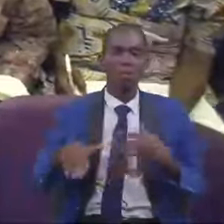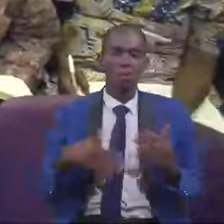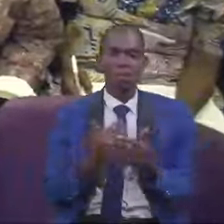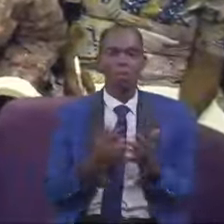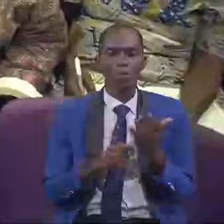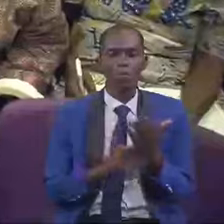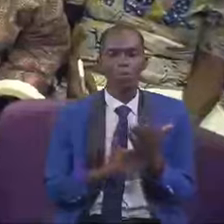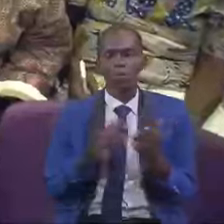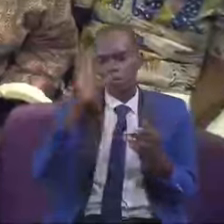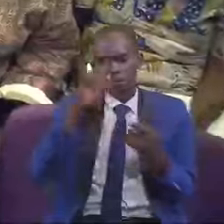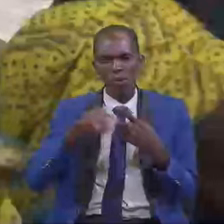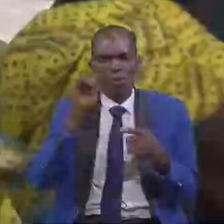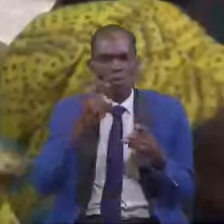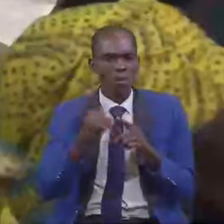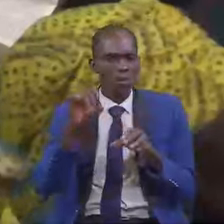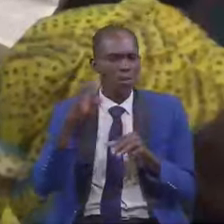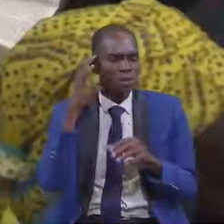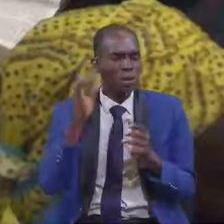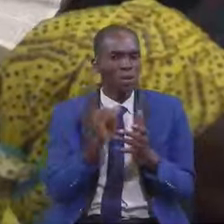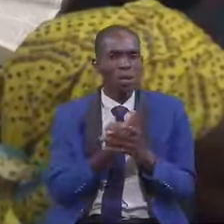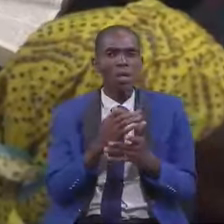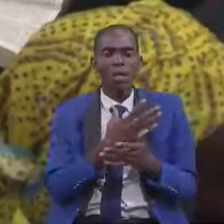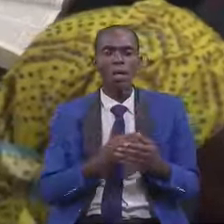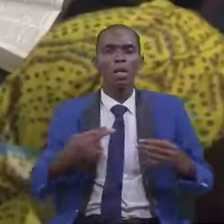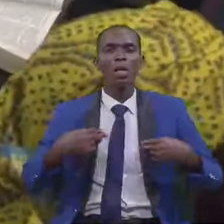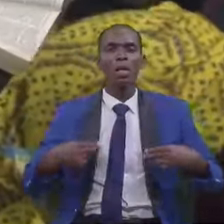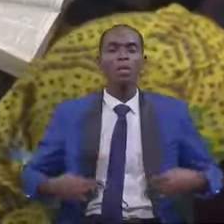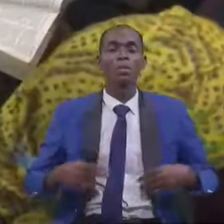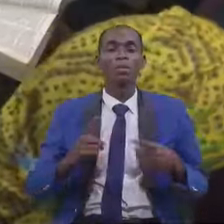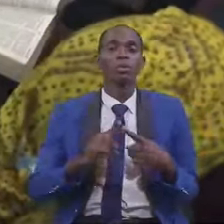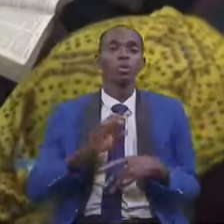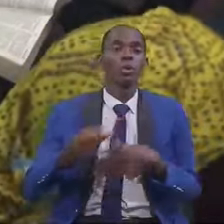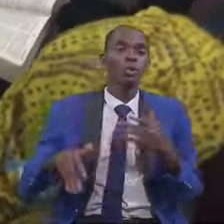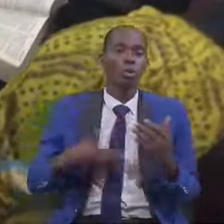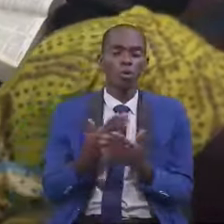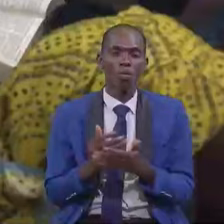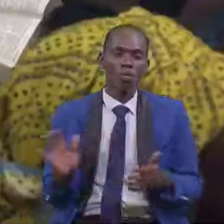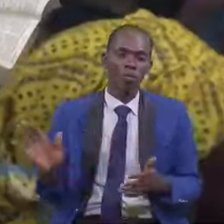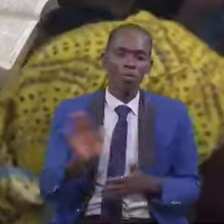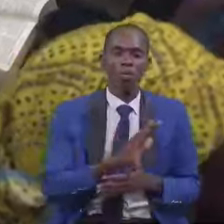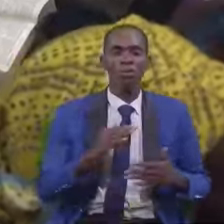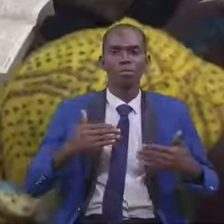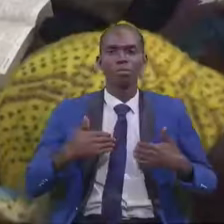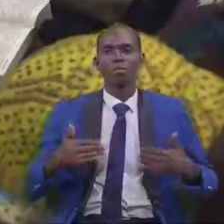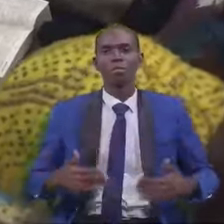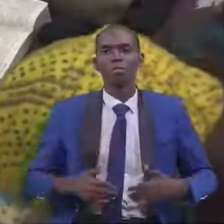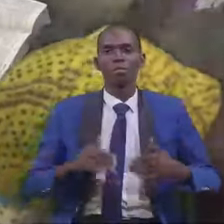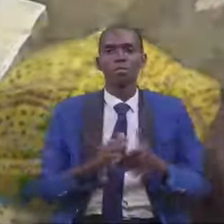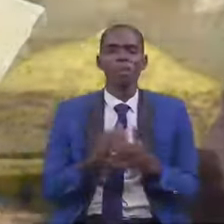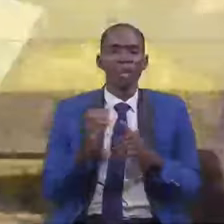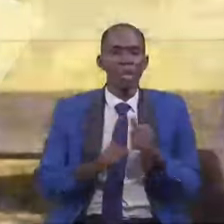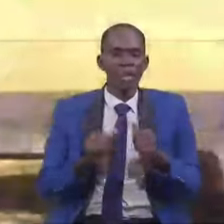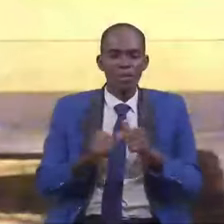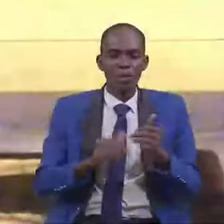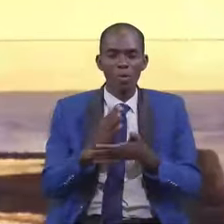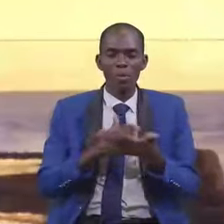entendent, c'est la santé pour tout le corps. Toute jointure